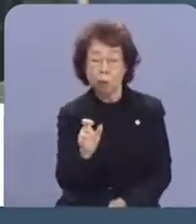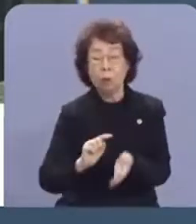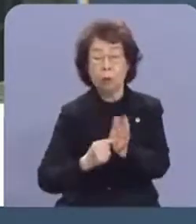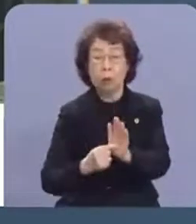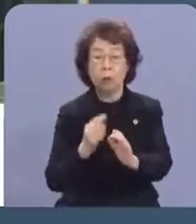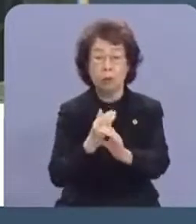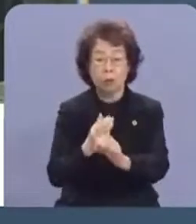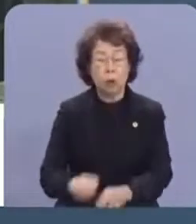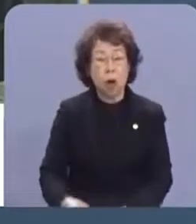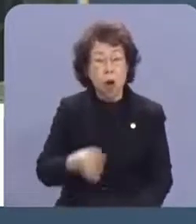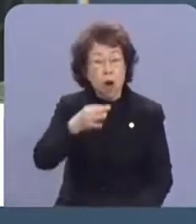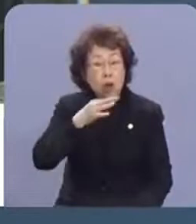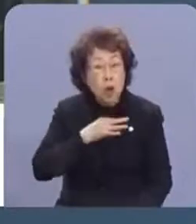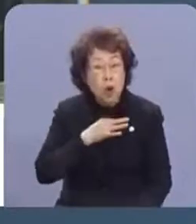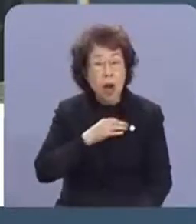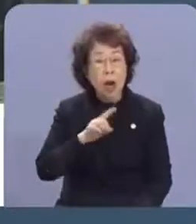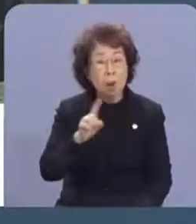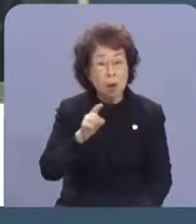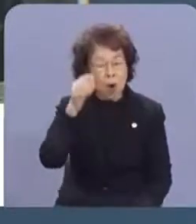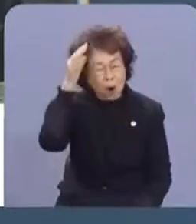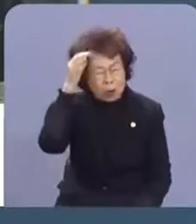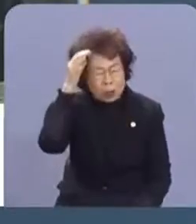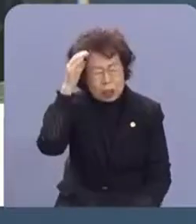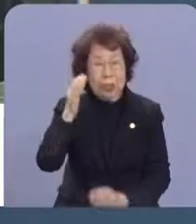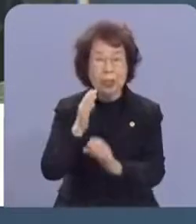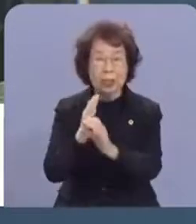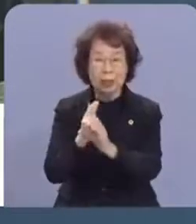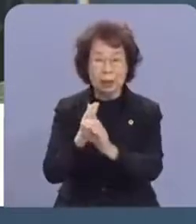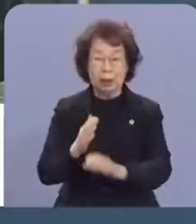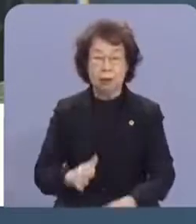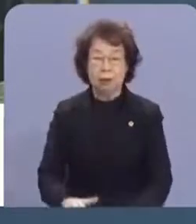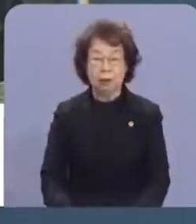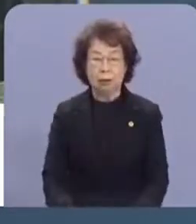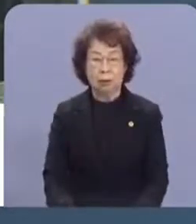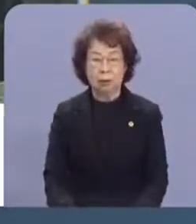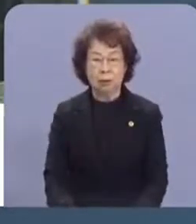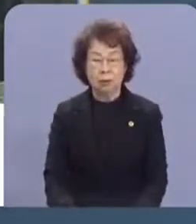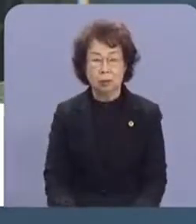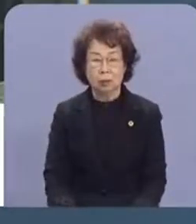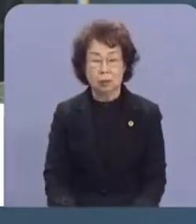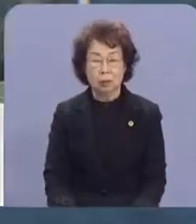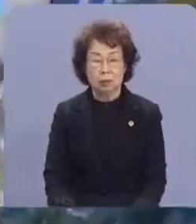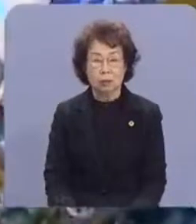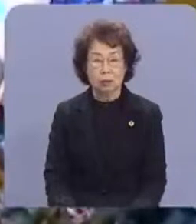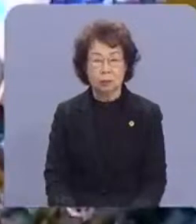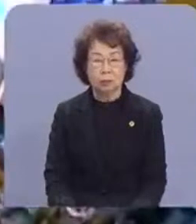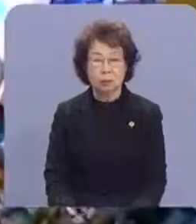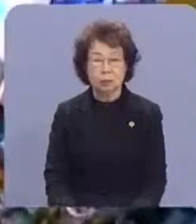했는데 어떤 효과가 있을지 기대를 모으고 있습니다 김영록 기자가 취재했습니다